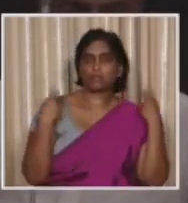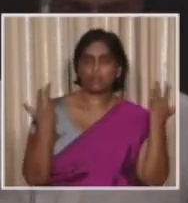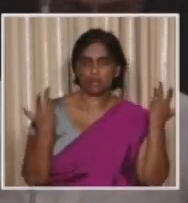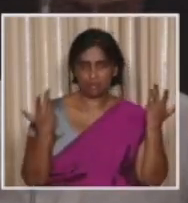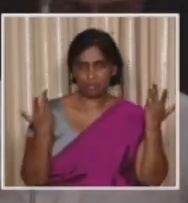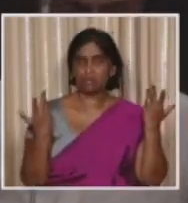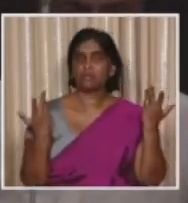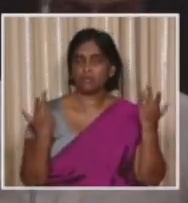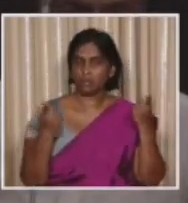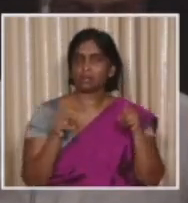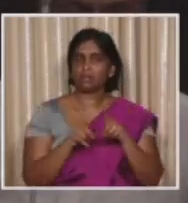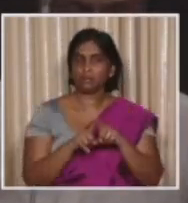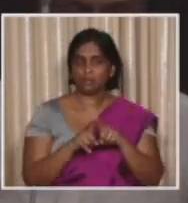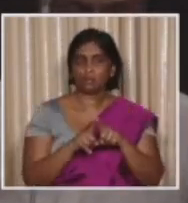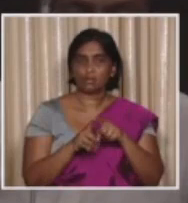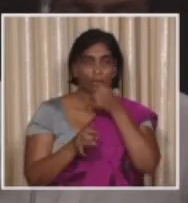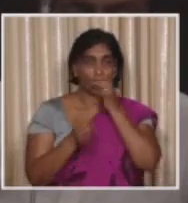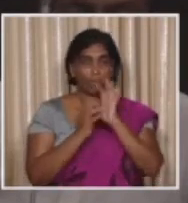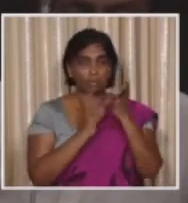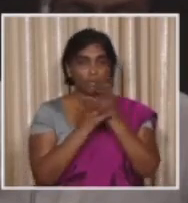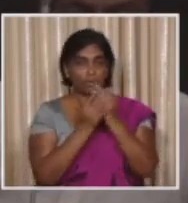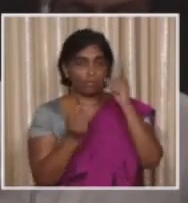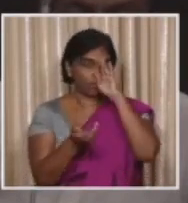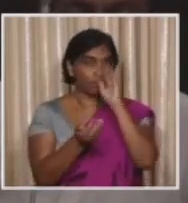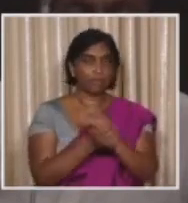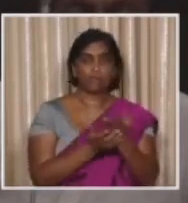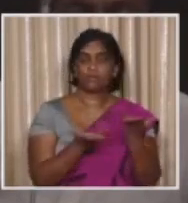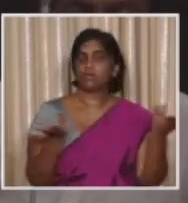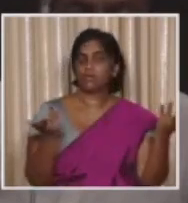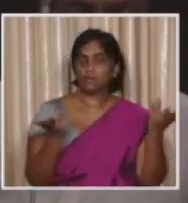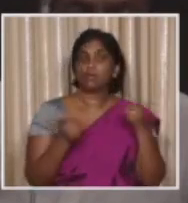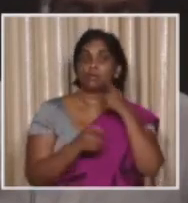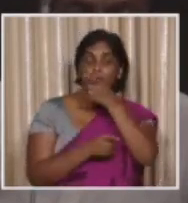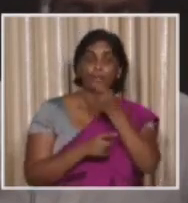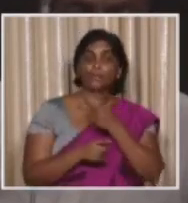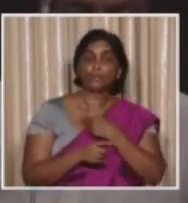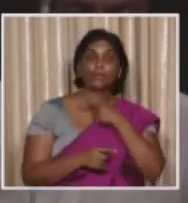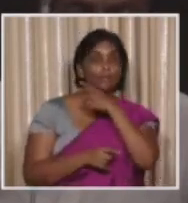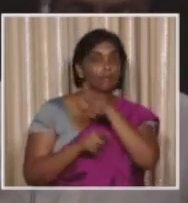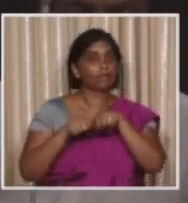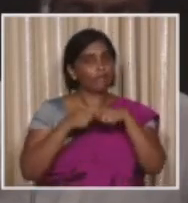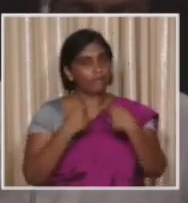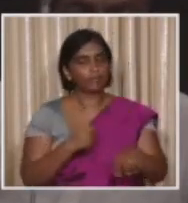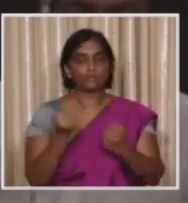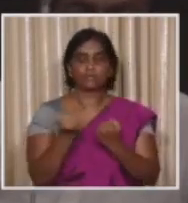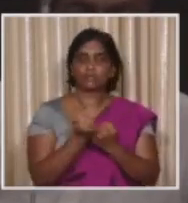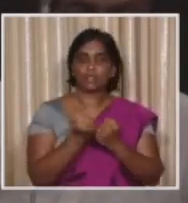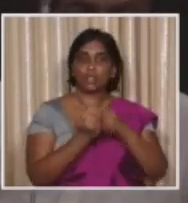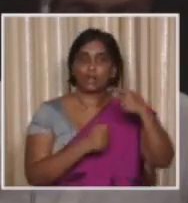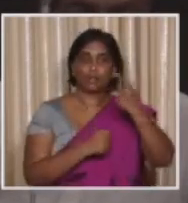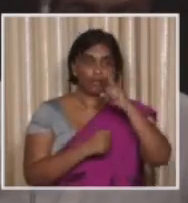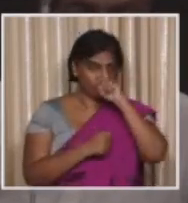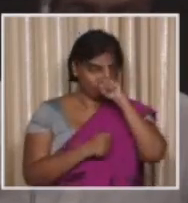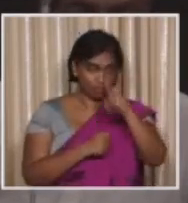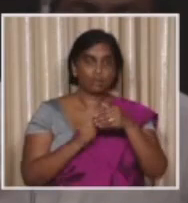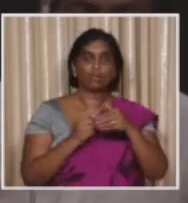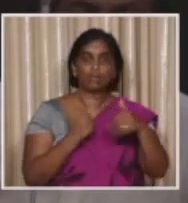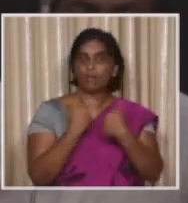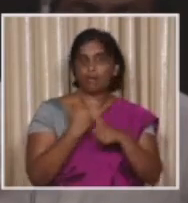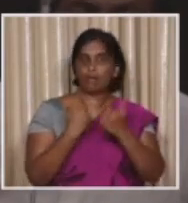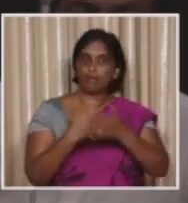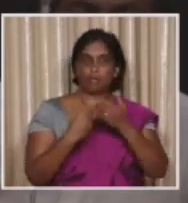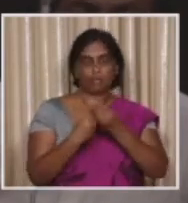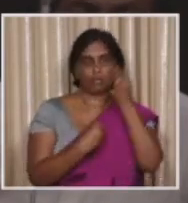ෆෙන්ඩර්ස් නැහැ. ෆයර් මැනේජ්මන්ට් සිස්ටම් එකක් නැහැ. අපිට ඔවුන් කිව්වා ඔවුන්ගේ මුදල් වලින් ආයෝජනය කළ ලබන සතියේ ඒව හදලා